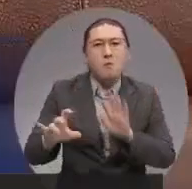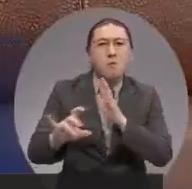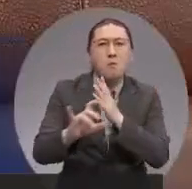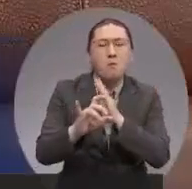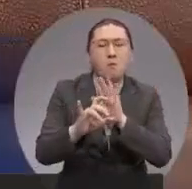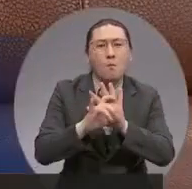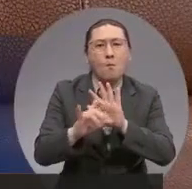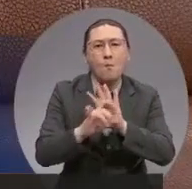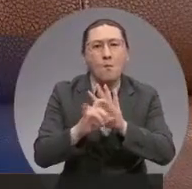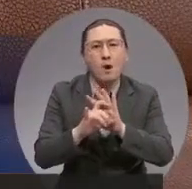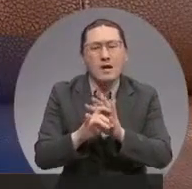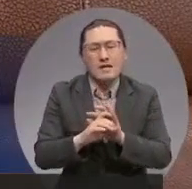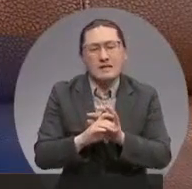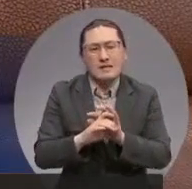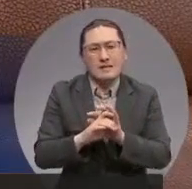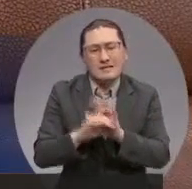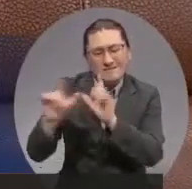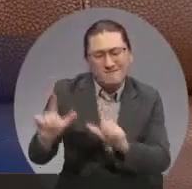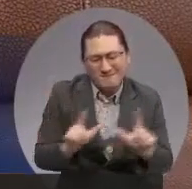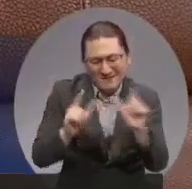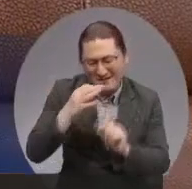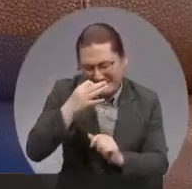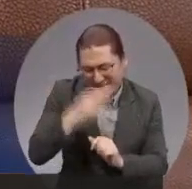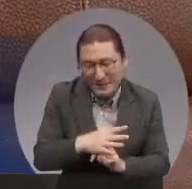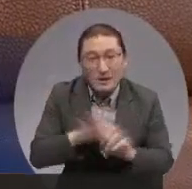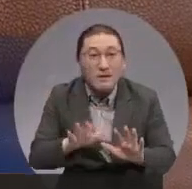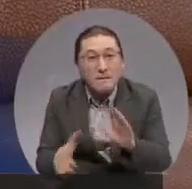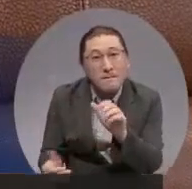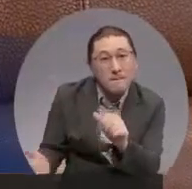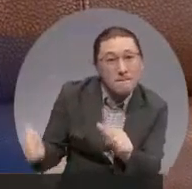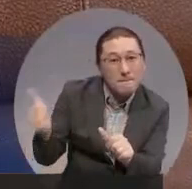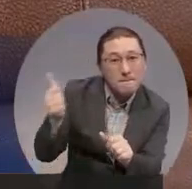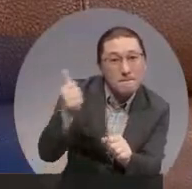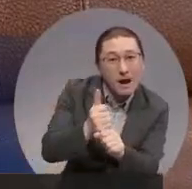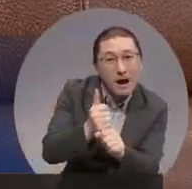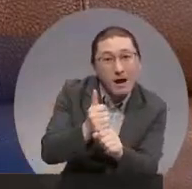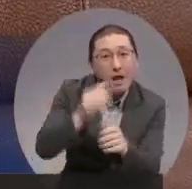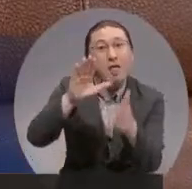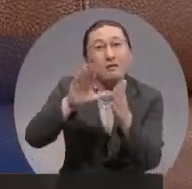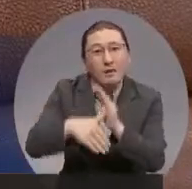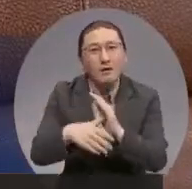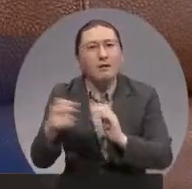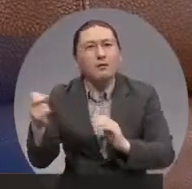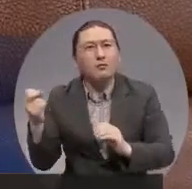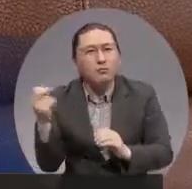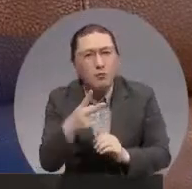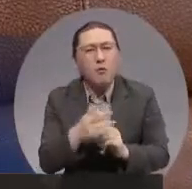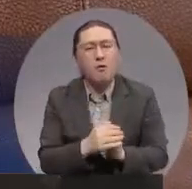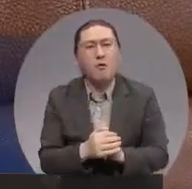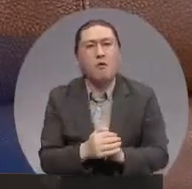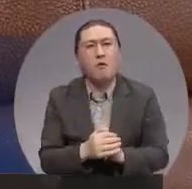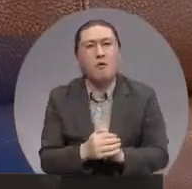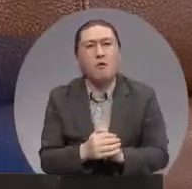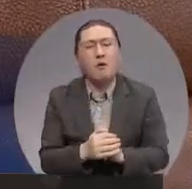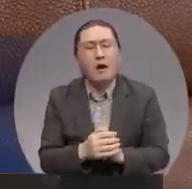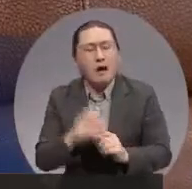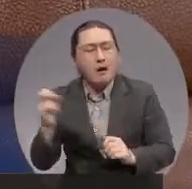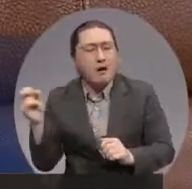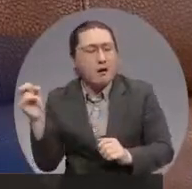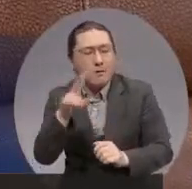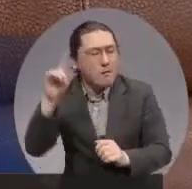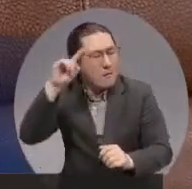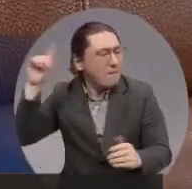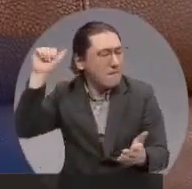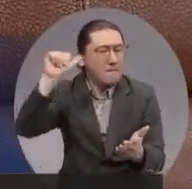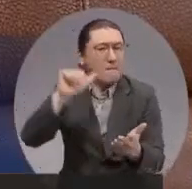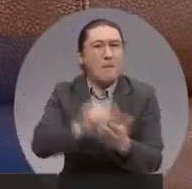때 힘겹게 지금 버티고 겨우 이제 한 고비 넘기고 제자리를 잡아가려고 생각하고 있었던 상태였는데 이건